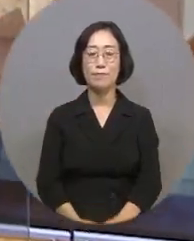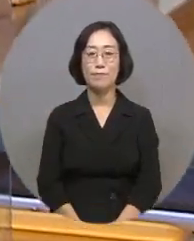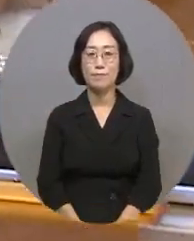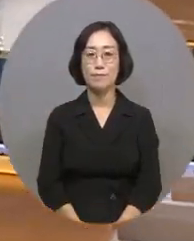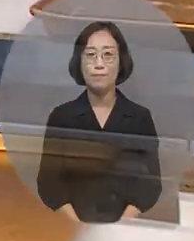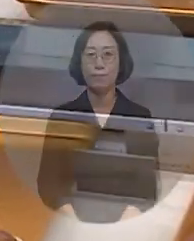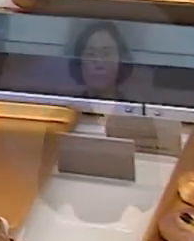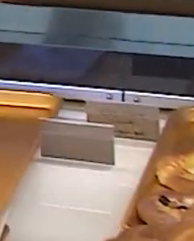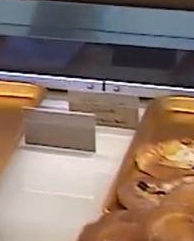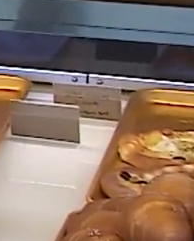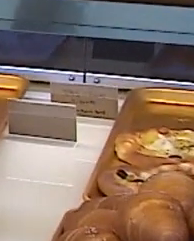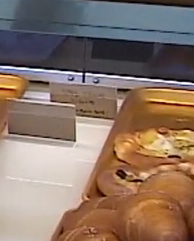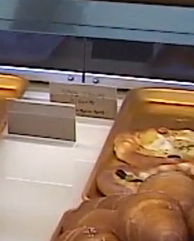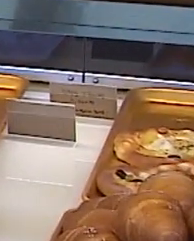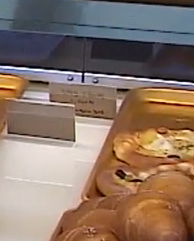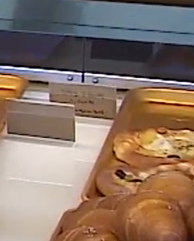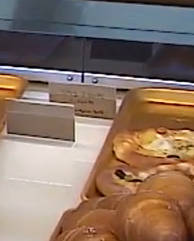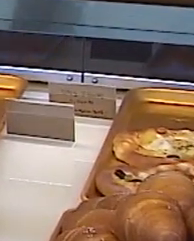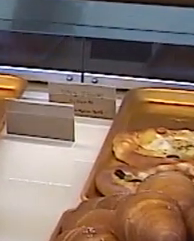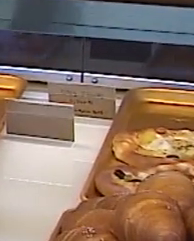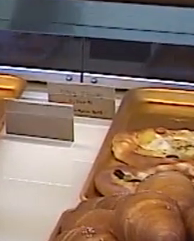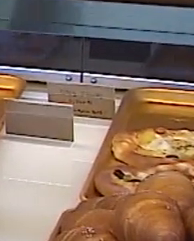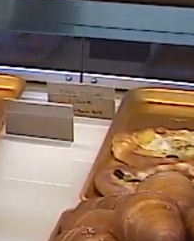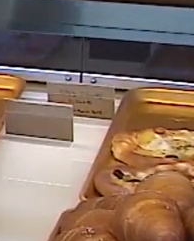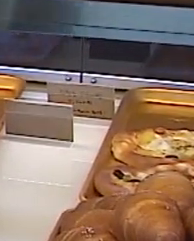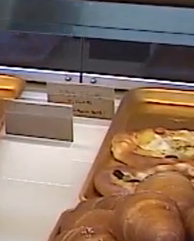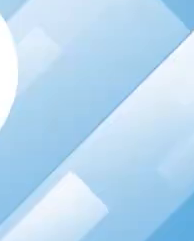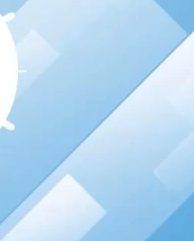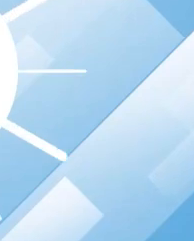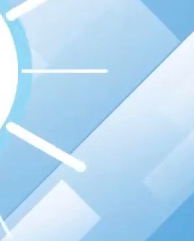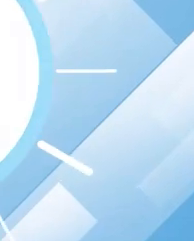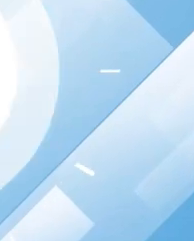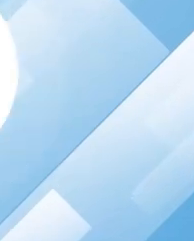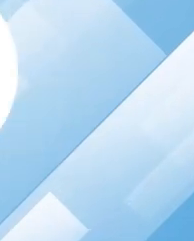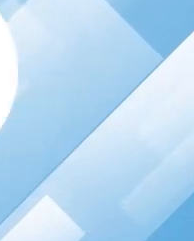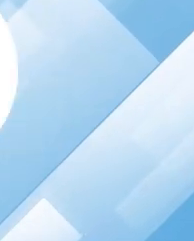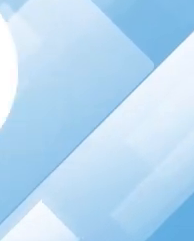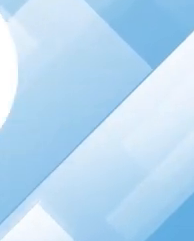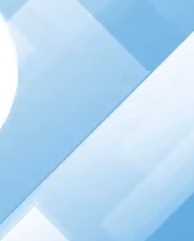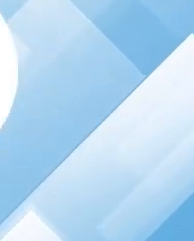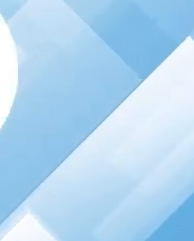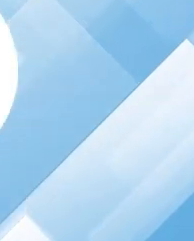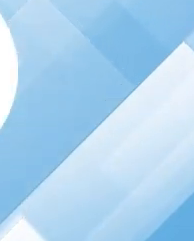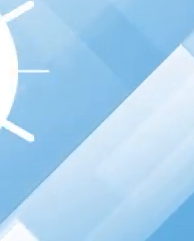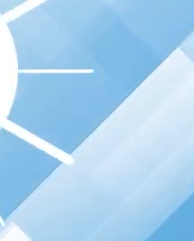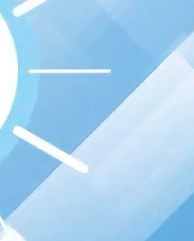정유정입니다.